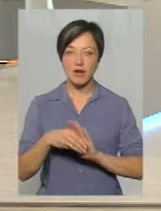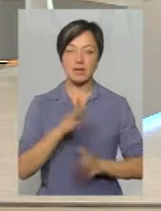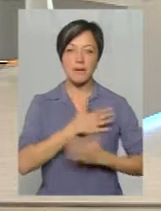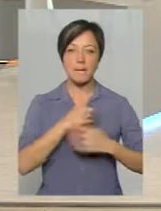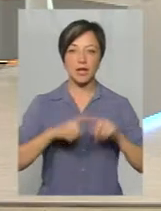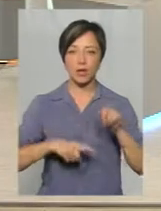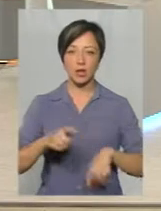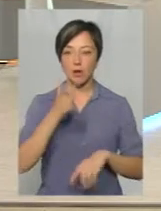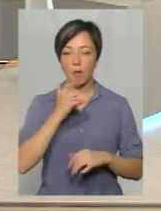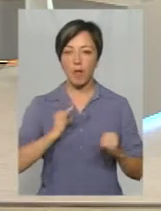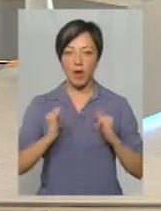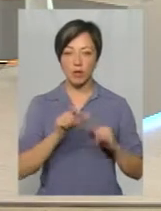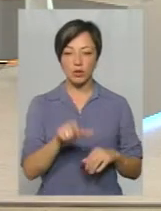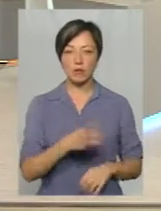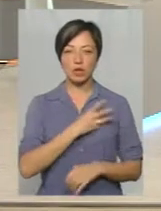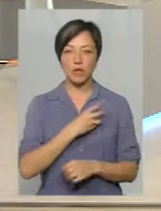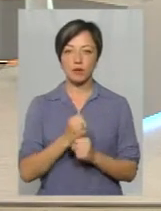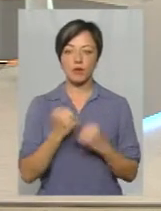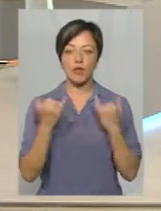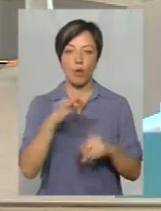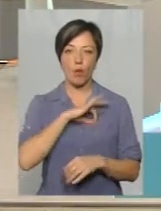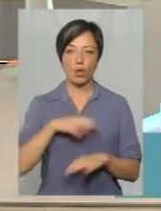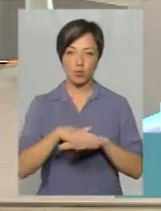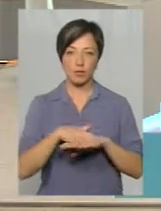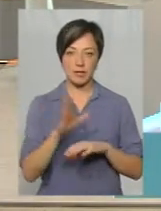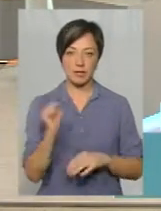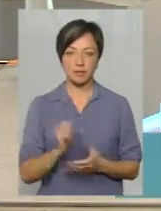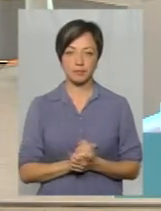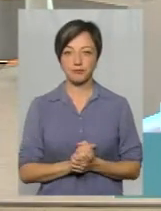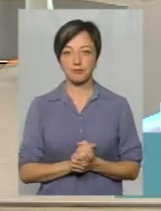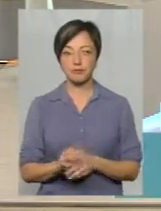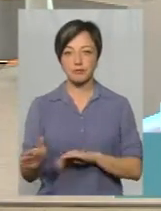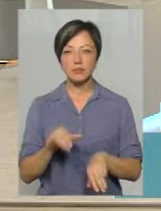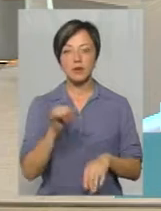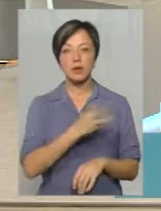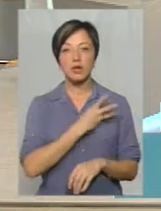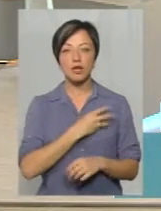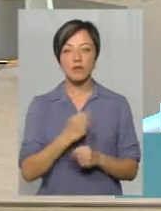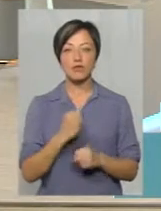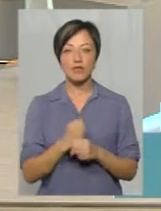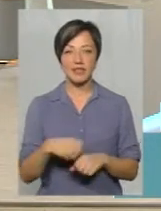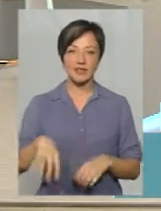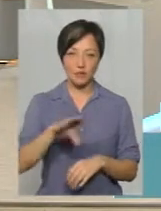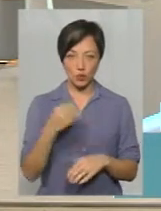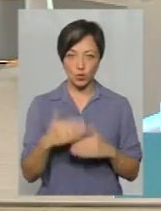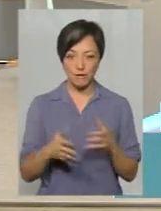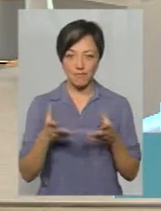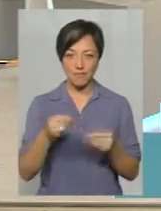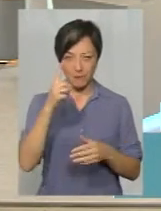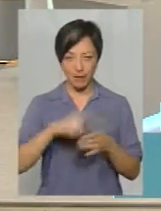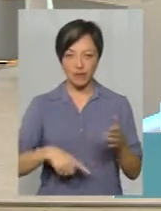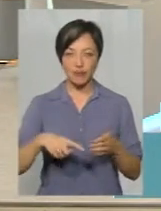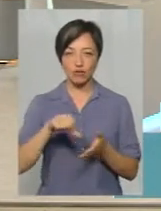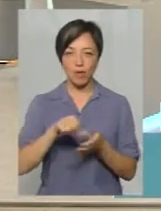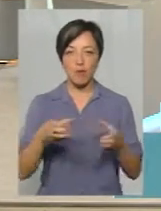патріотичність, порядність людини, бажання працювати на користь суспільства. У бажанні працювати всіх уже переконалися, всіх членів